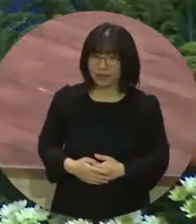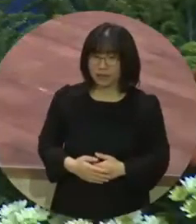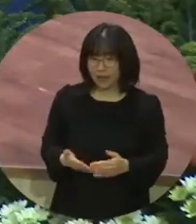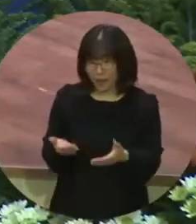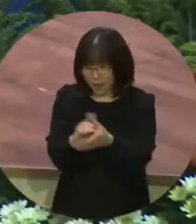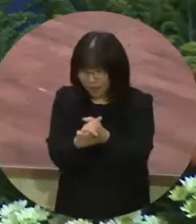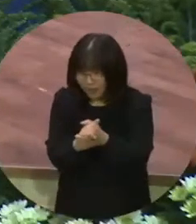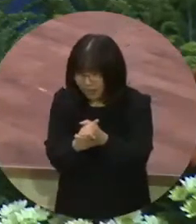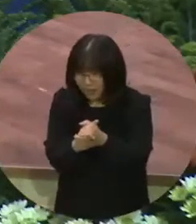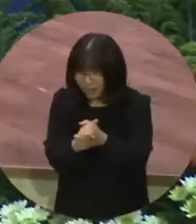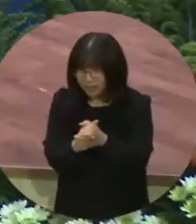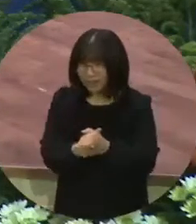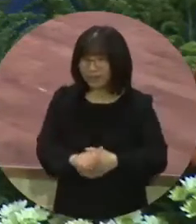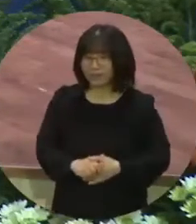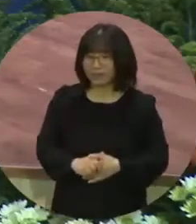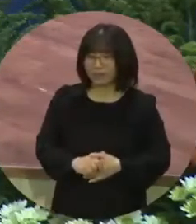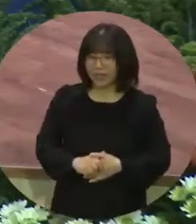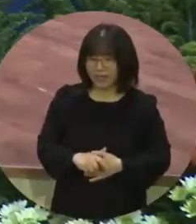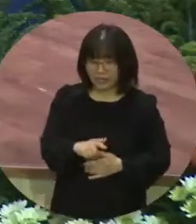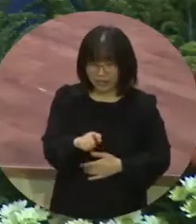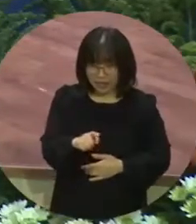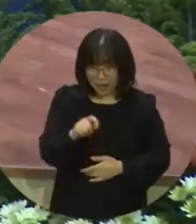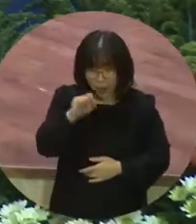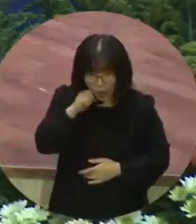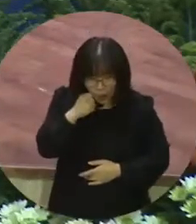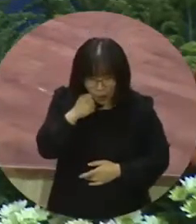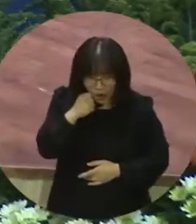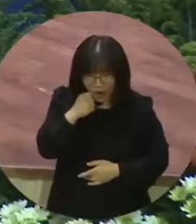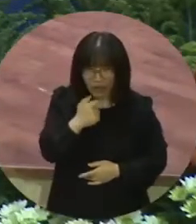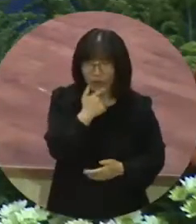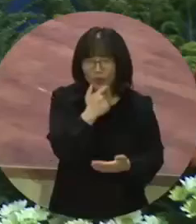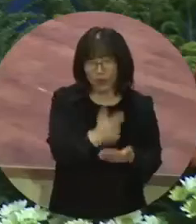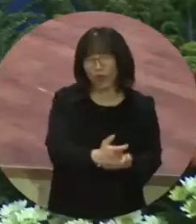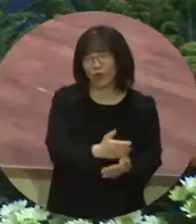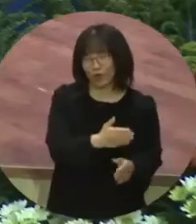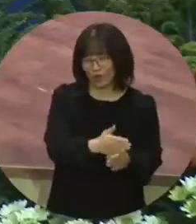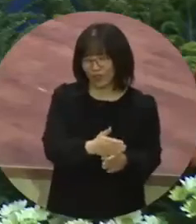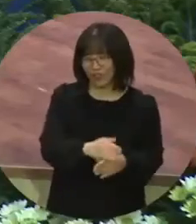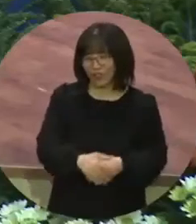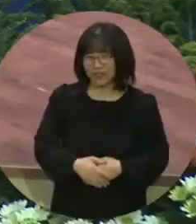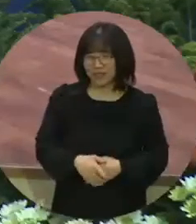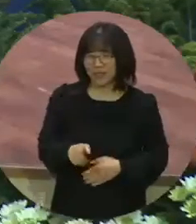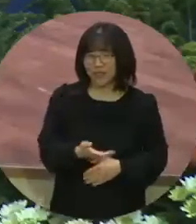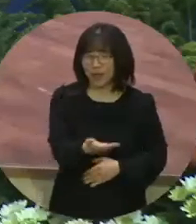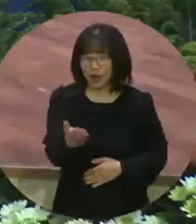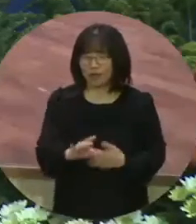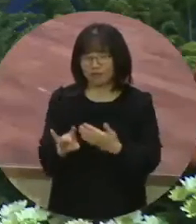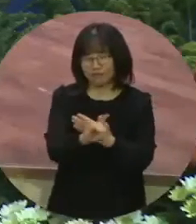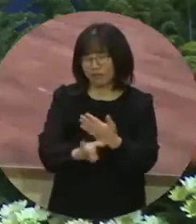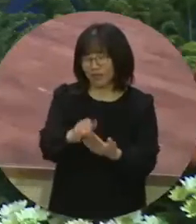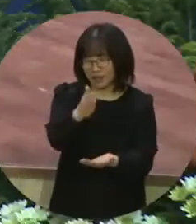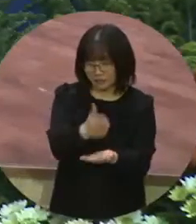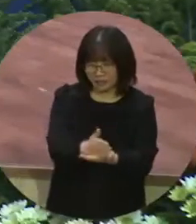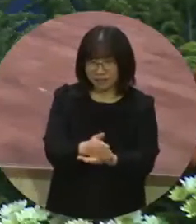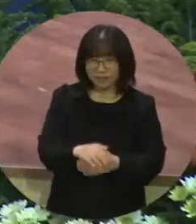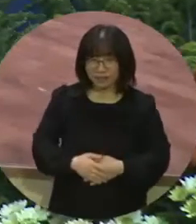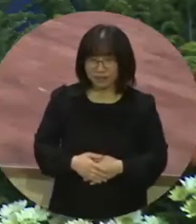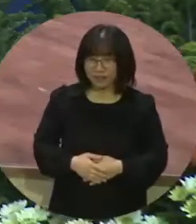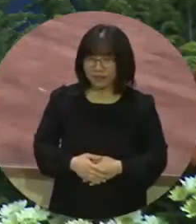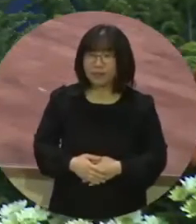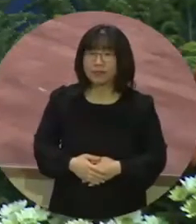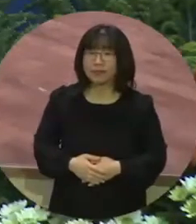아멘. 그거 안 되면 다 속은 거예요. 이유 변명하지 마세요.